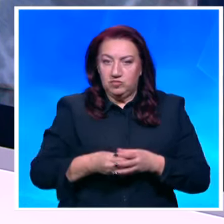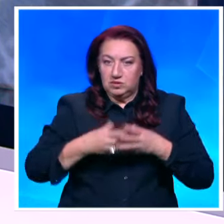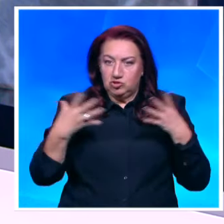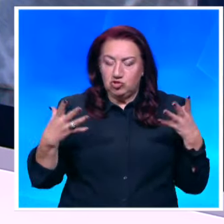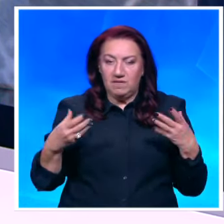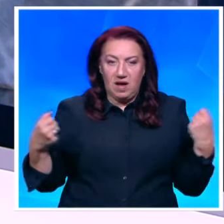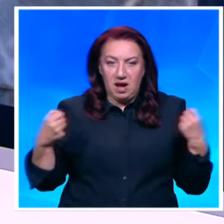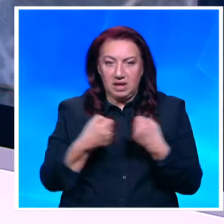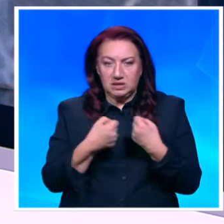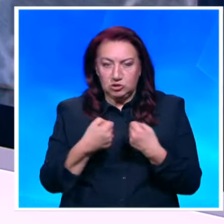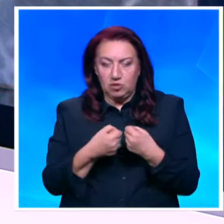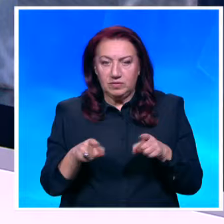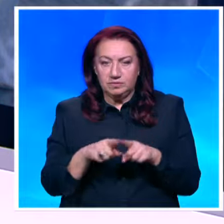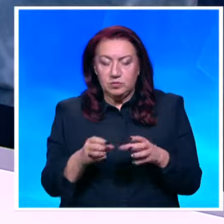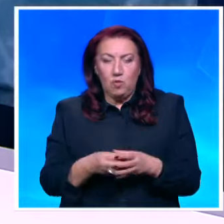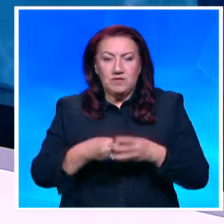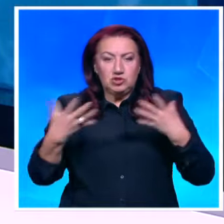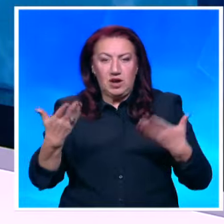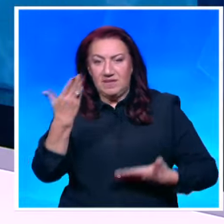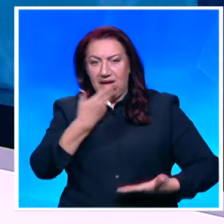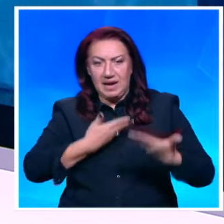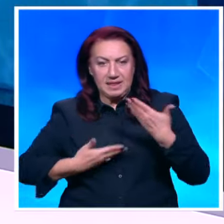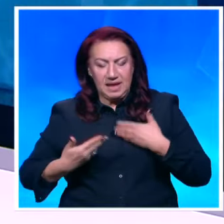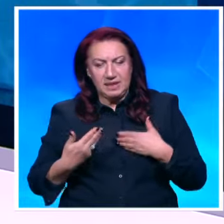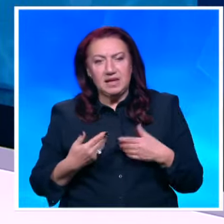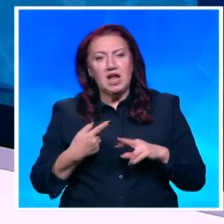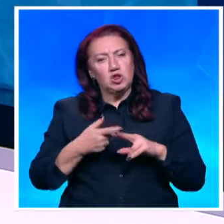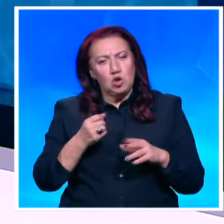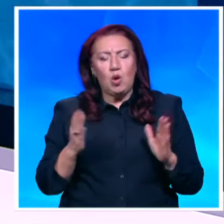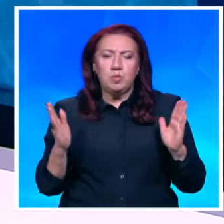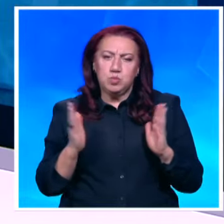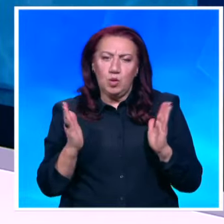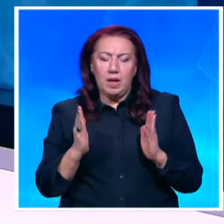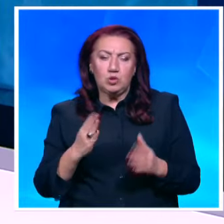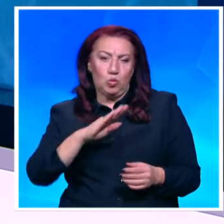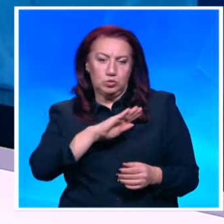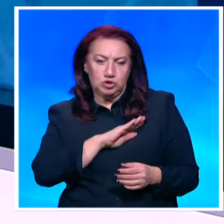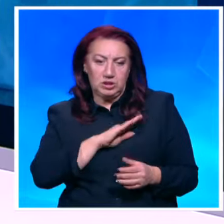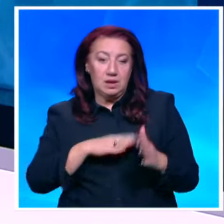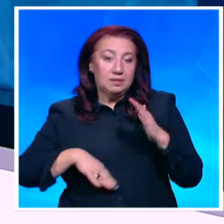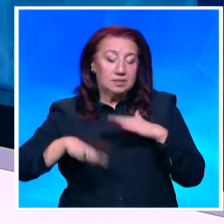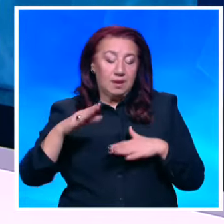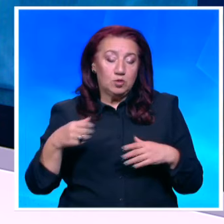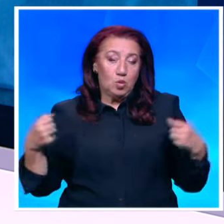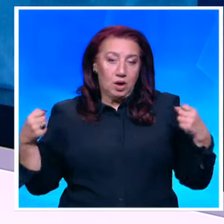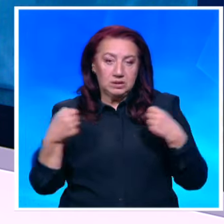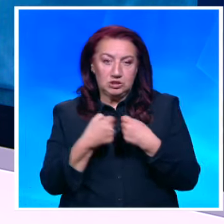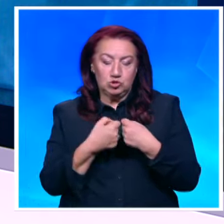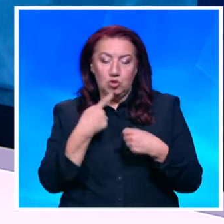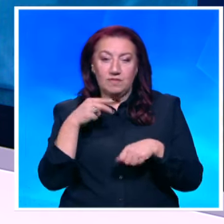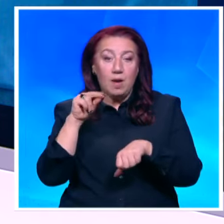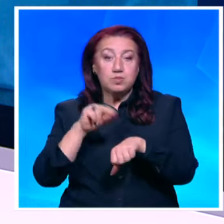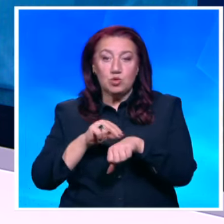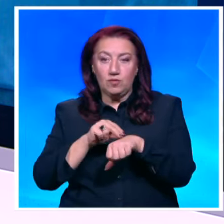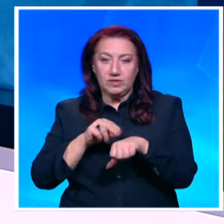инциденти. По-малко обаче са загиналите. Виждате на картата най-много тежки катастрофи са станали в Пловдив. Над